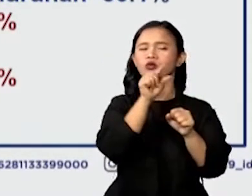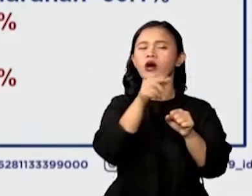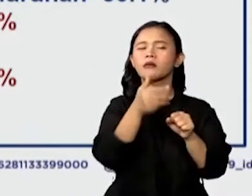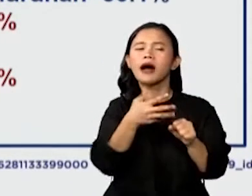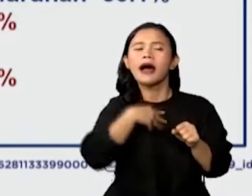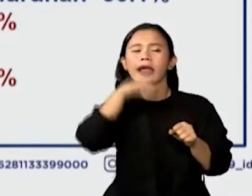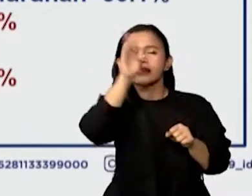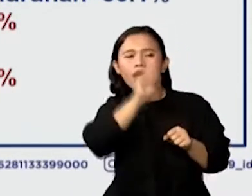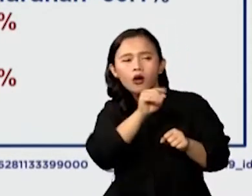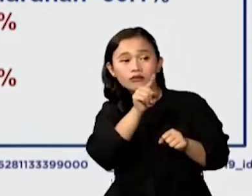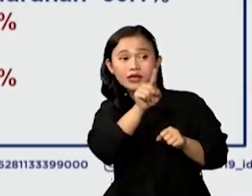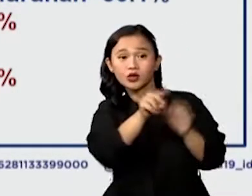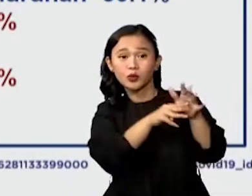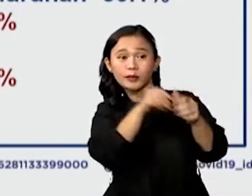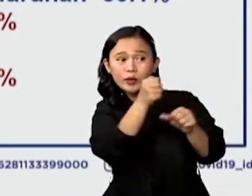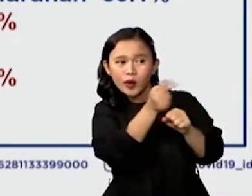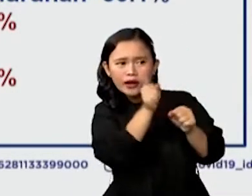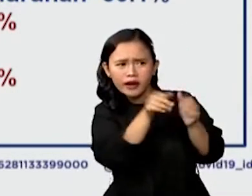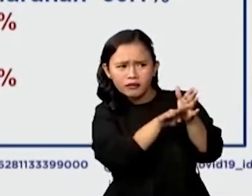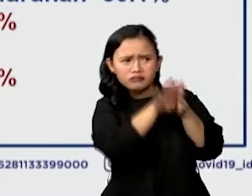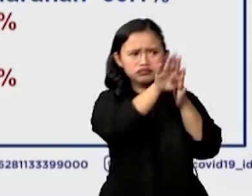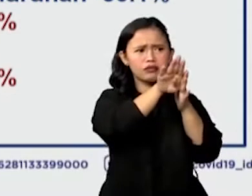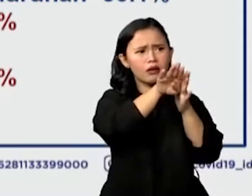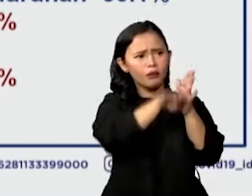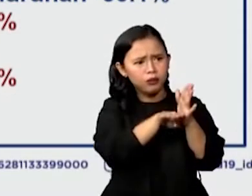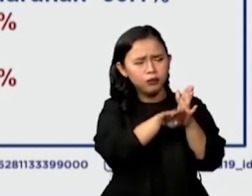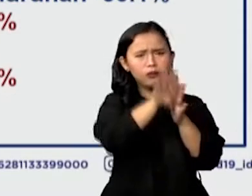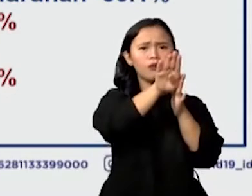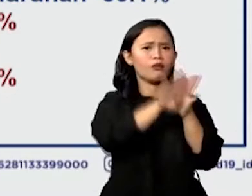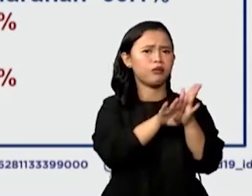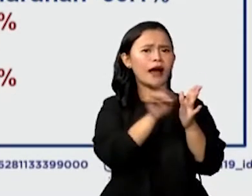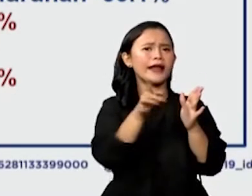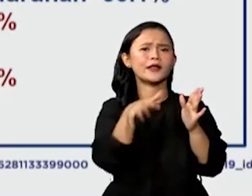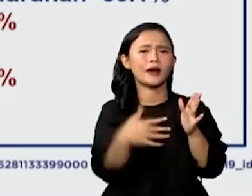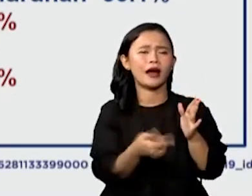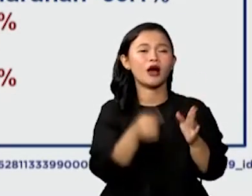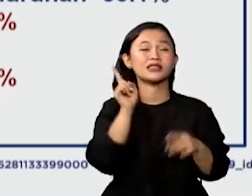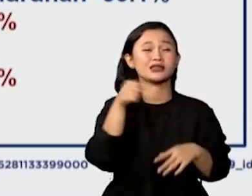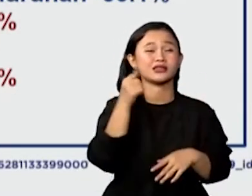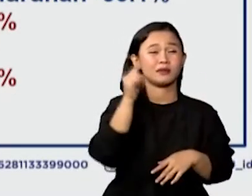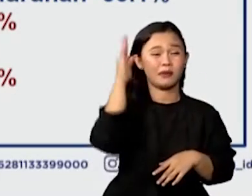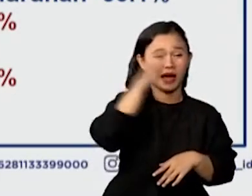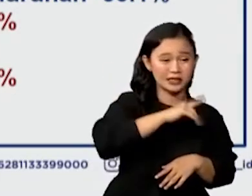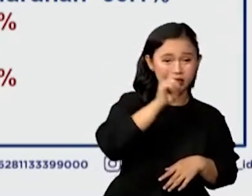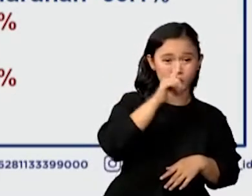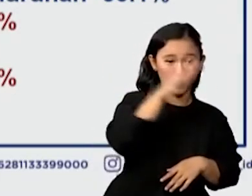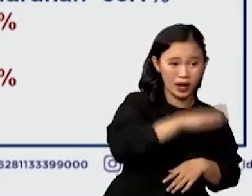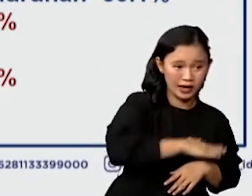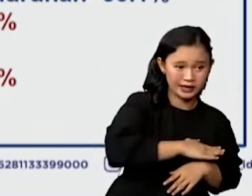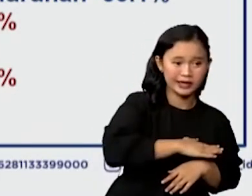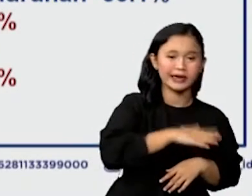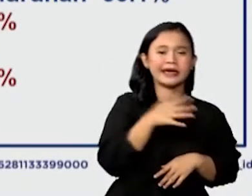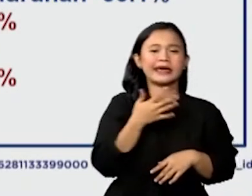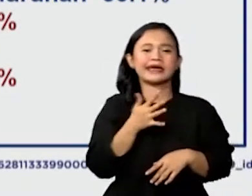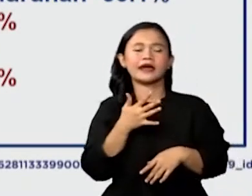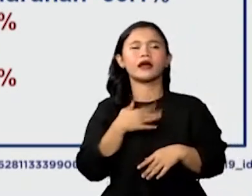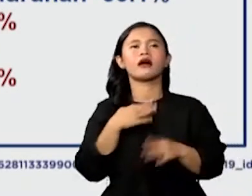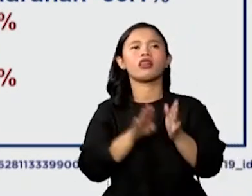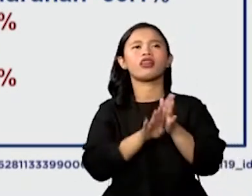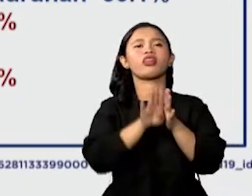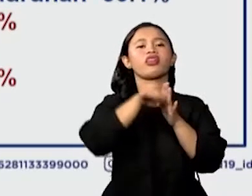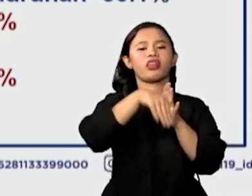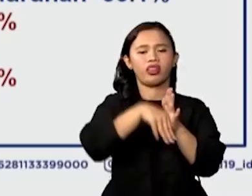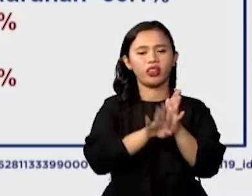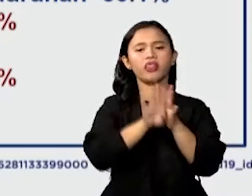Untuk melihat ada nggak sih terjadi peningkatan yang sangat signifikan. Kita tidak melihat harian karena kalau harian kadang ada biasnya nih, jadi akan lebih